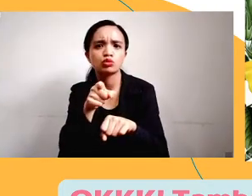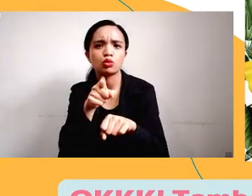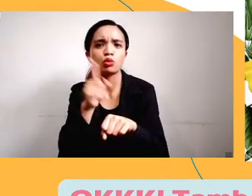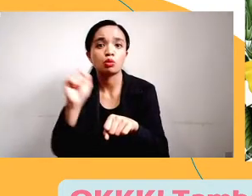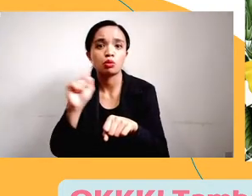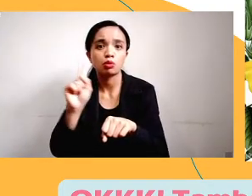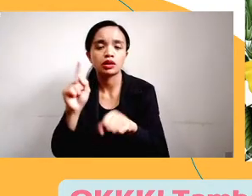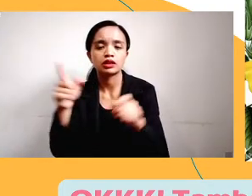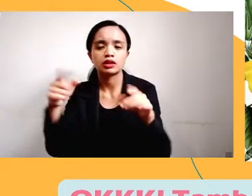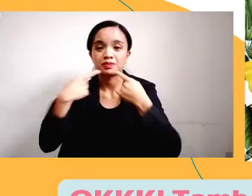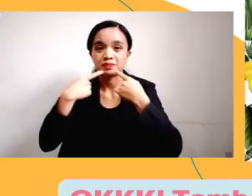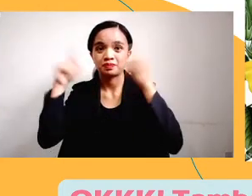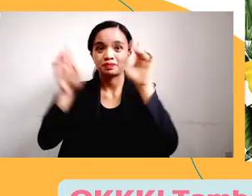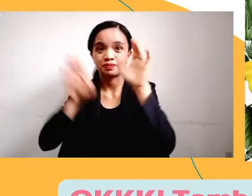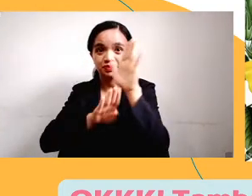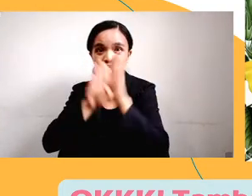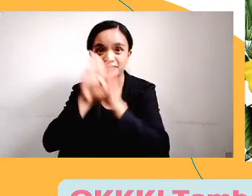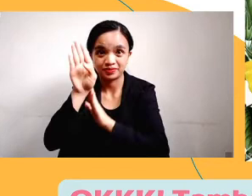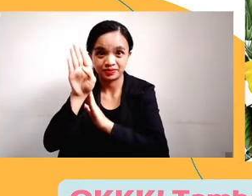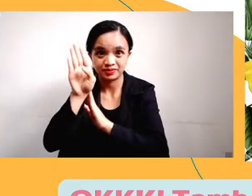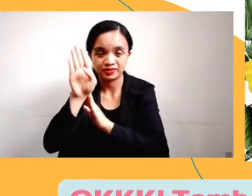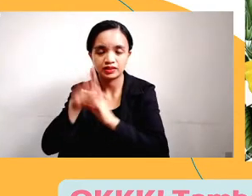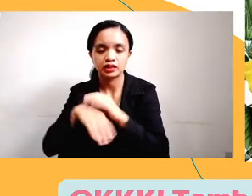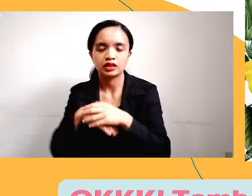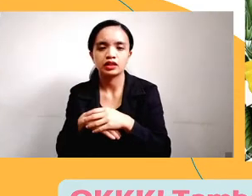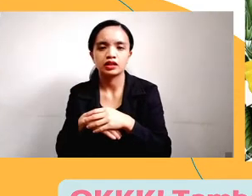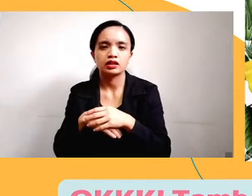pagyabong at pag-unlad.